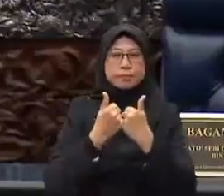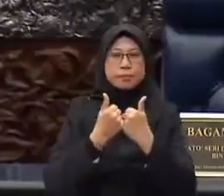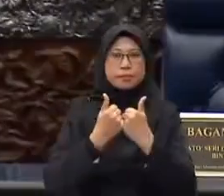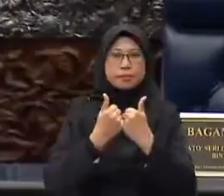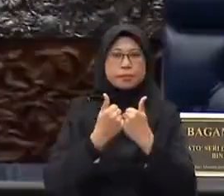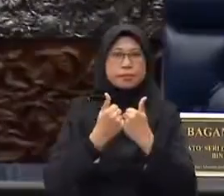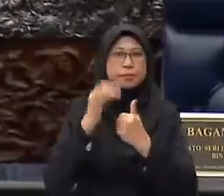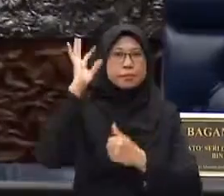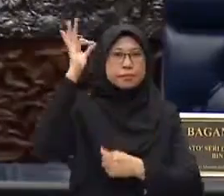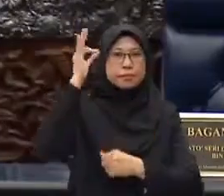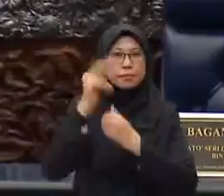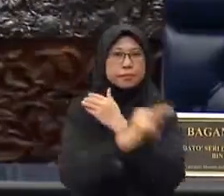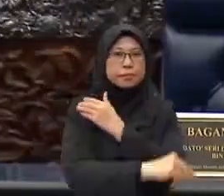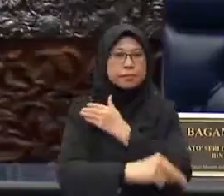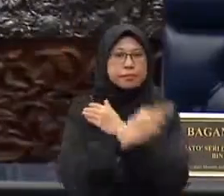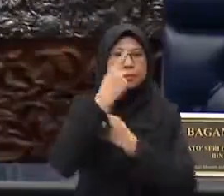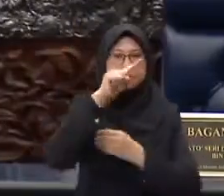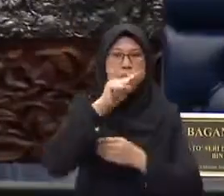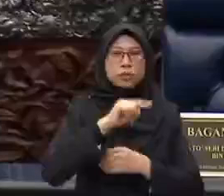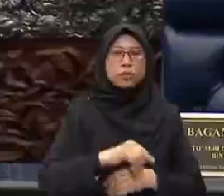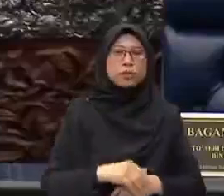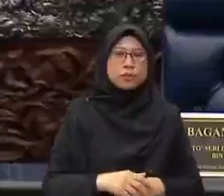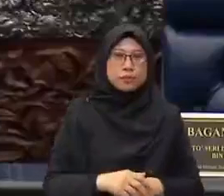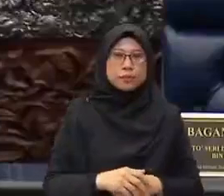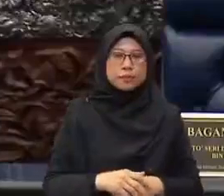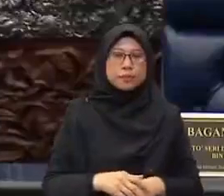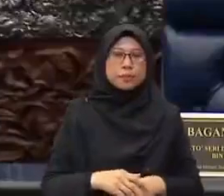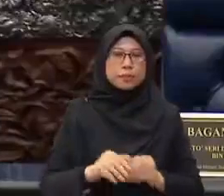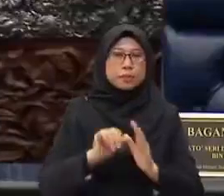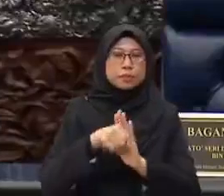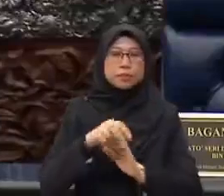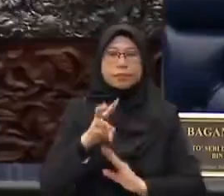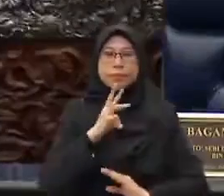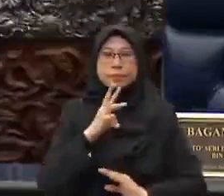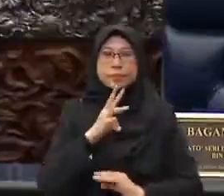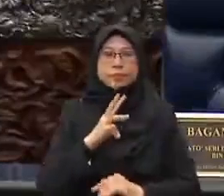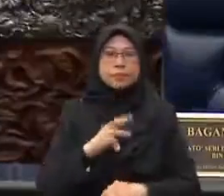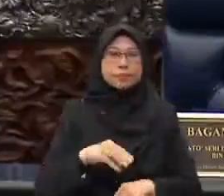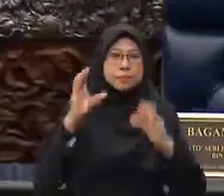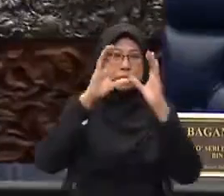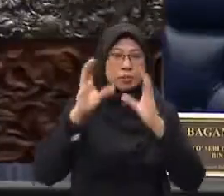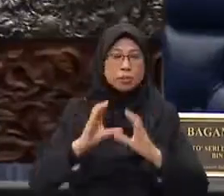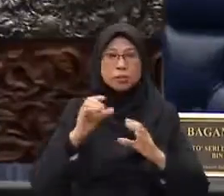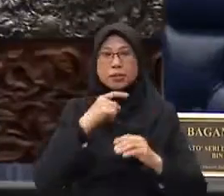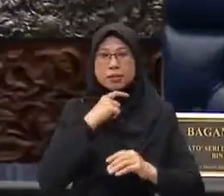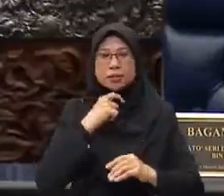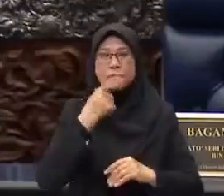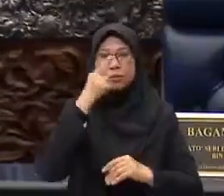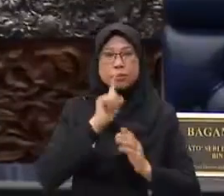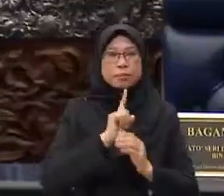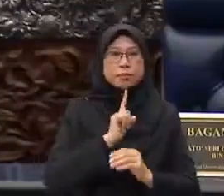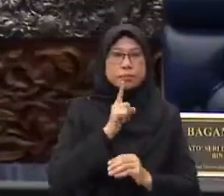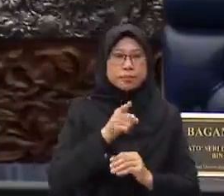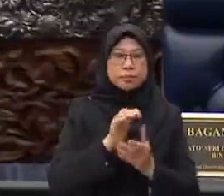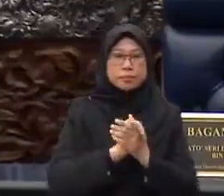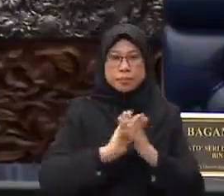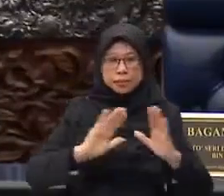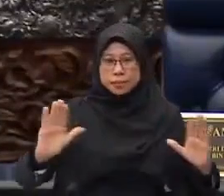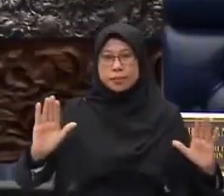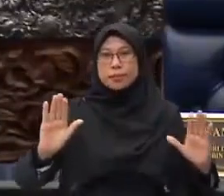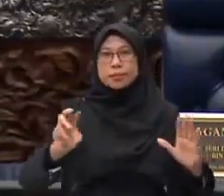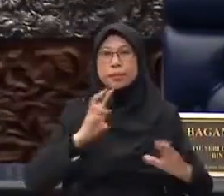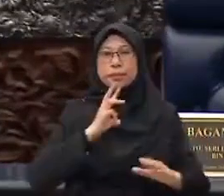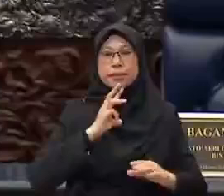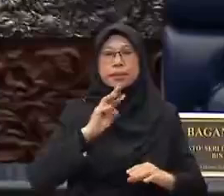pencemaran sumber air terutama semasa musim kemarau untuk menjamin keselamatan sumber bekalan air mentah serta